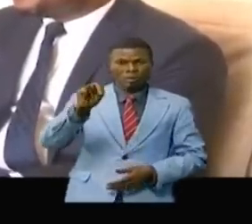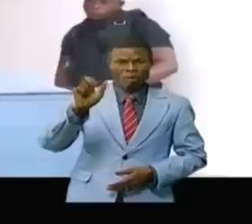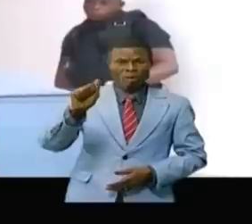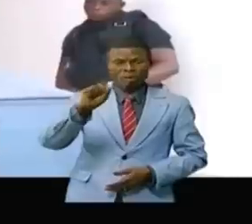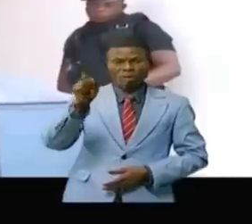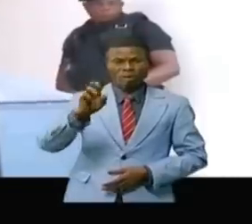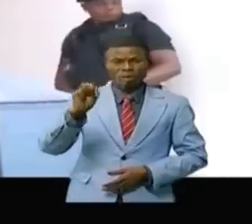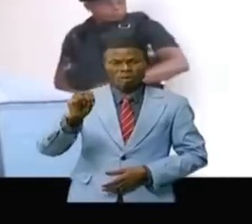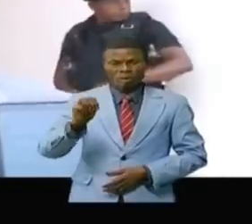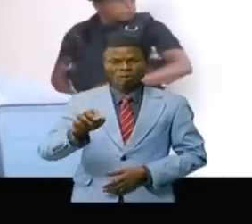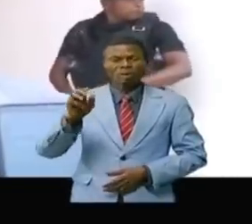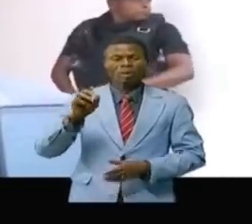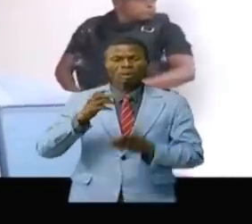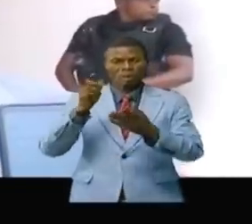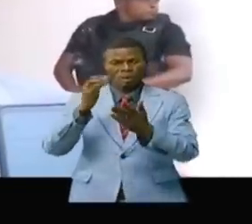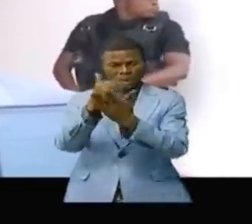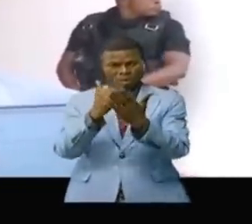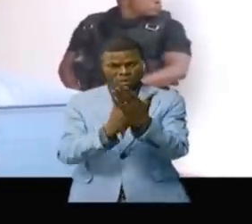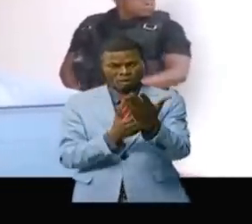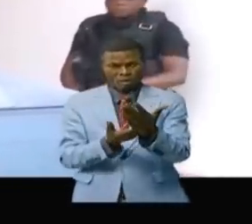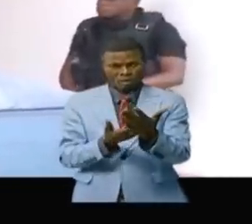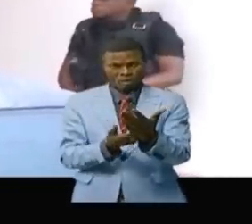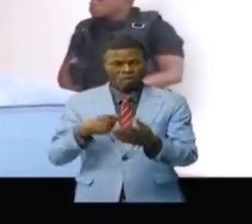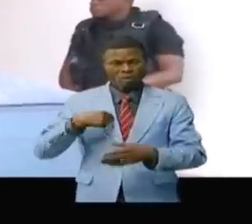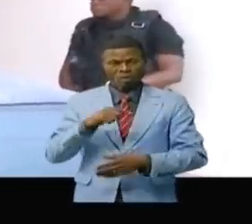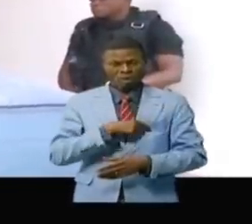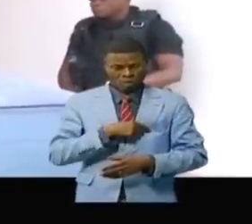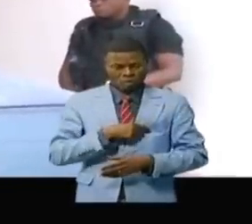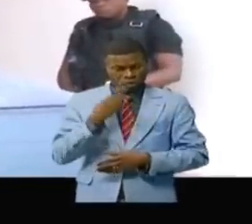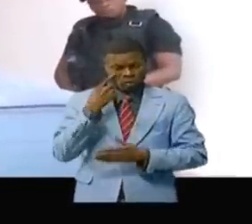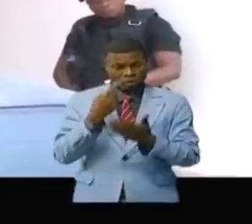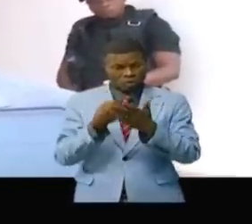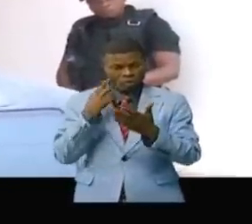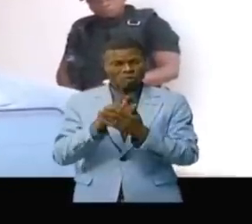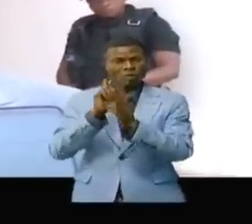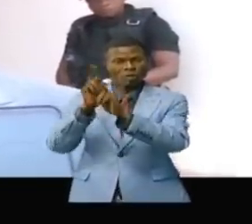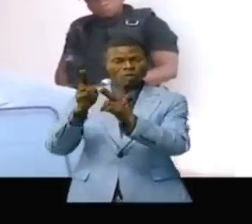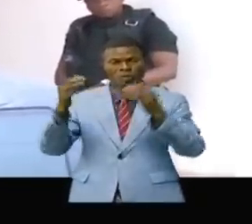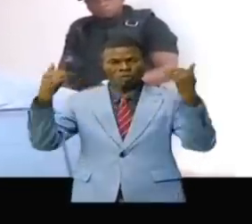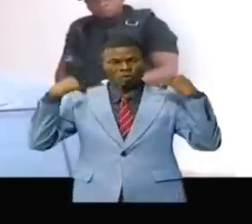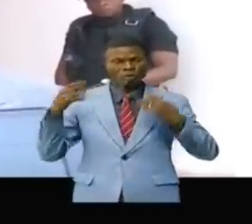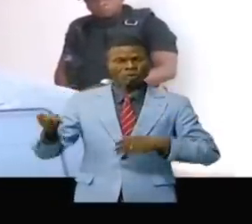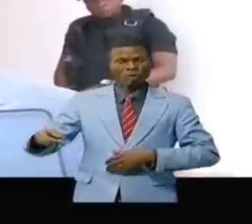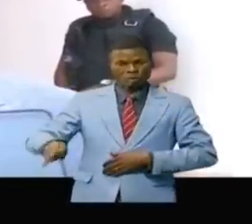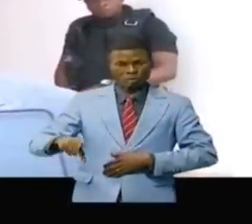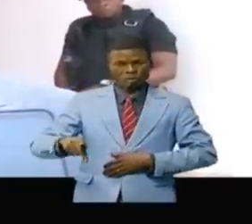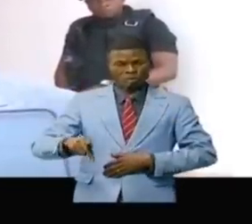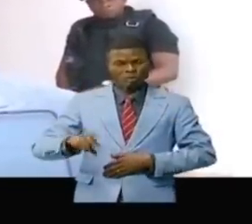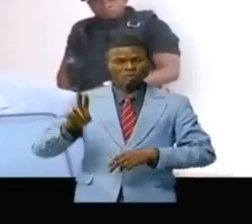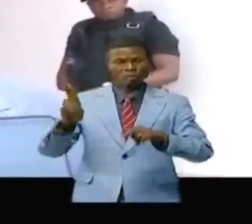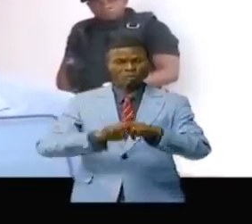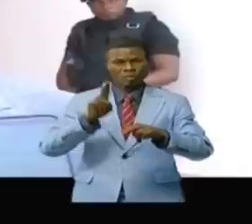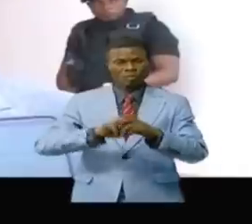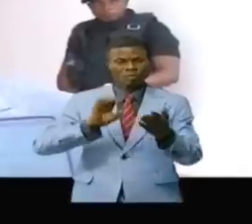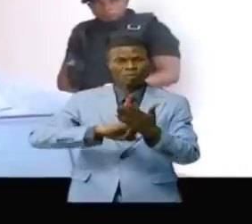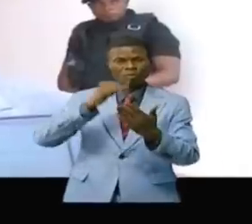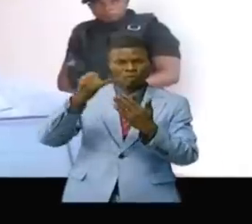Dibataï, Timbulu et Luisa. Nous sommes venus faire part à l'autorité provinciale de la mise en œuvre de ce